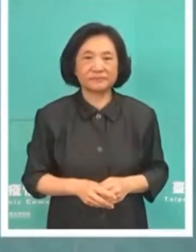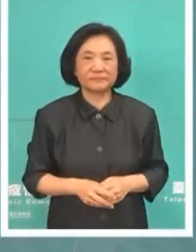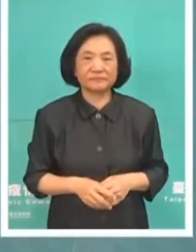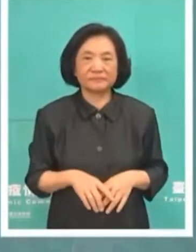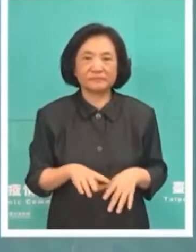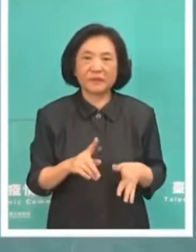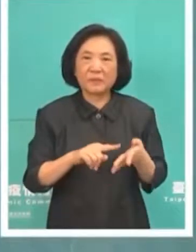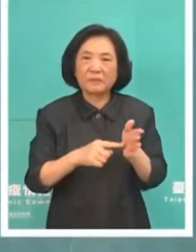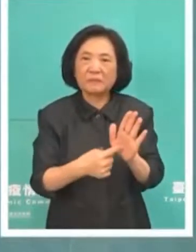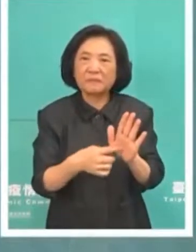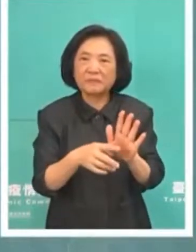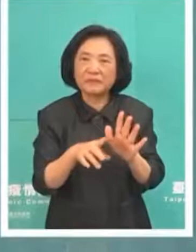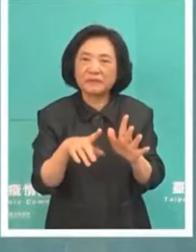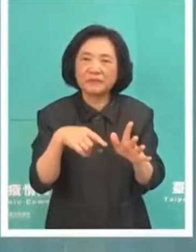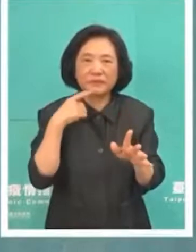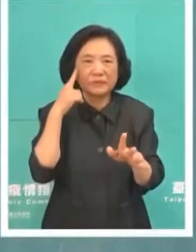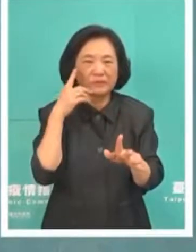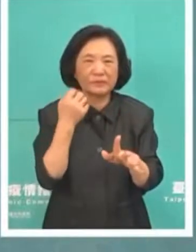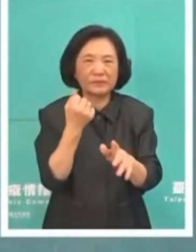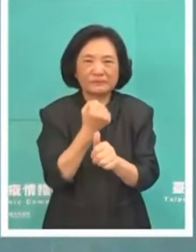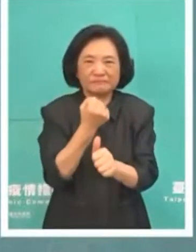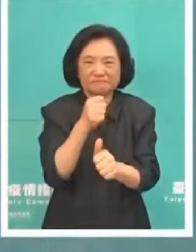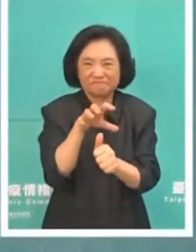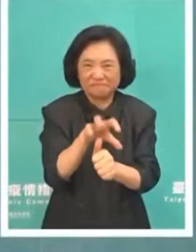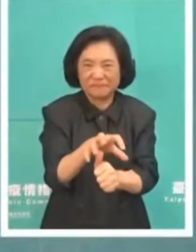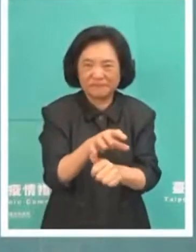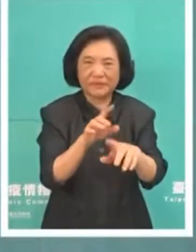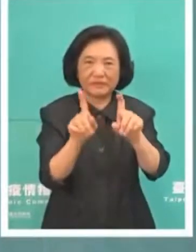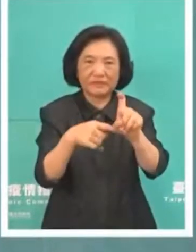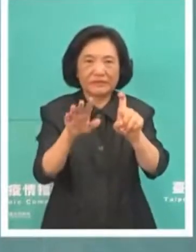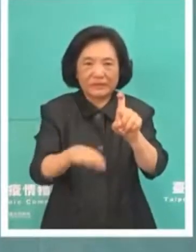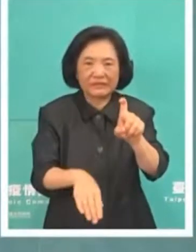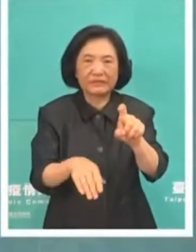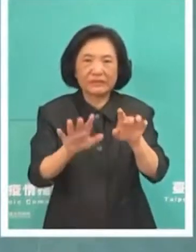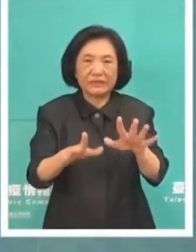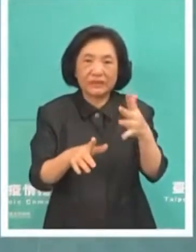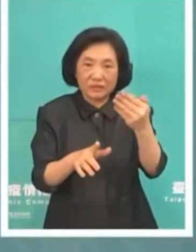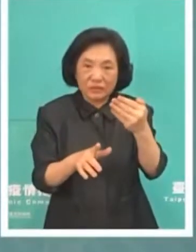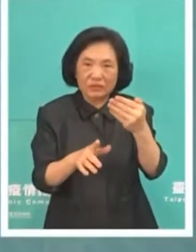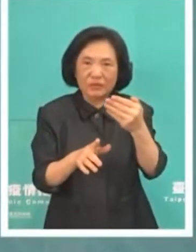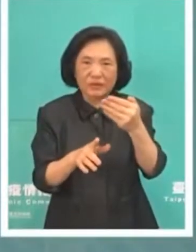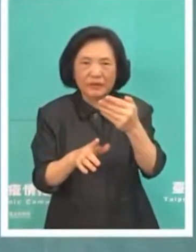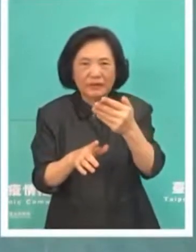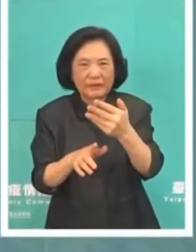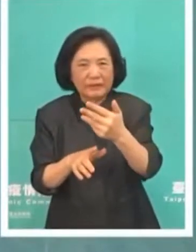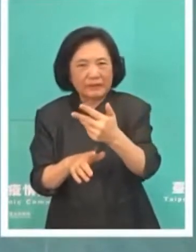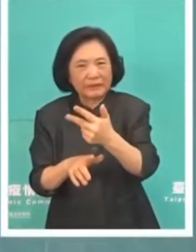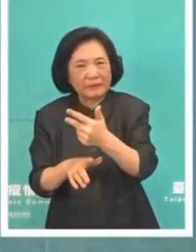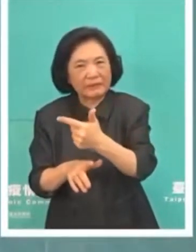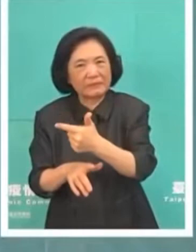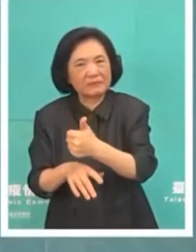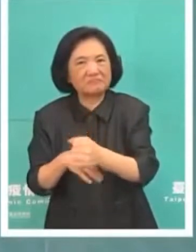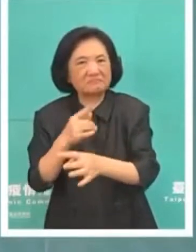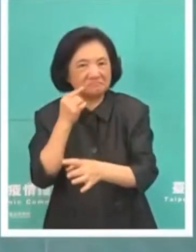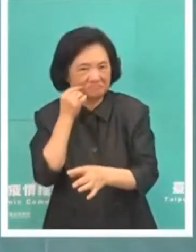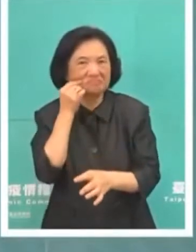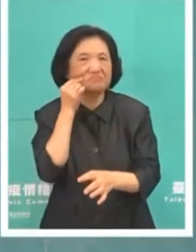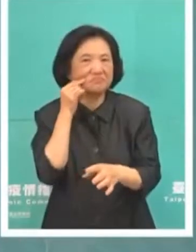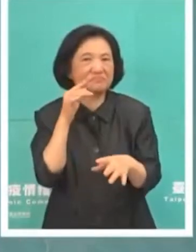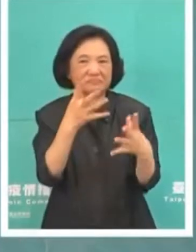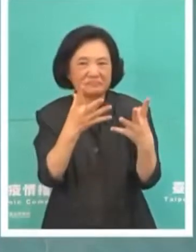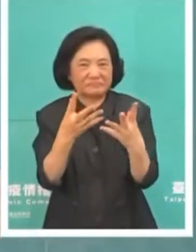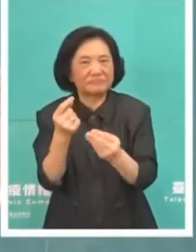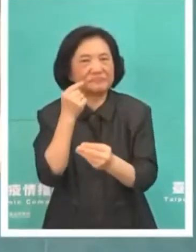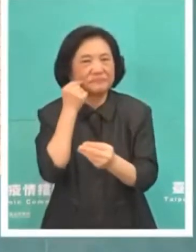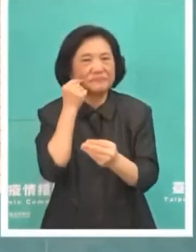显然我们把它压到十个以下，你知道哦，现在再往下降，你知道哦，都相当困难。那